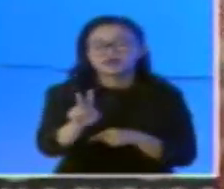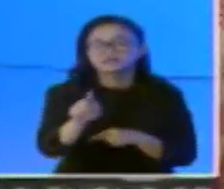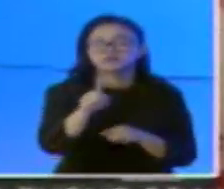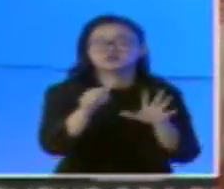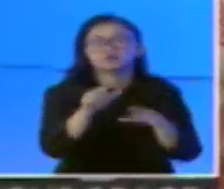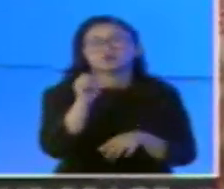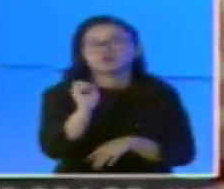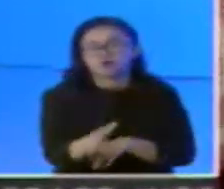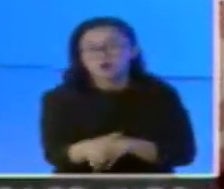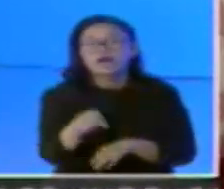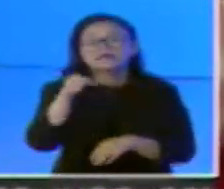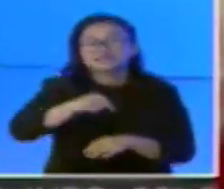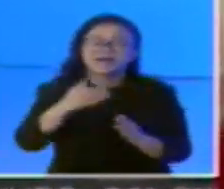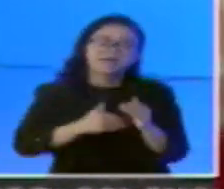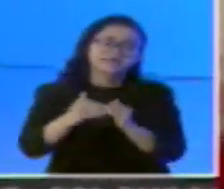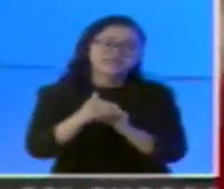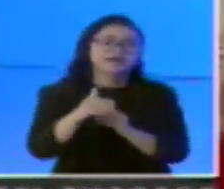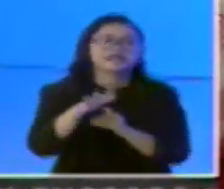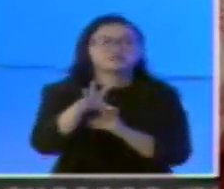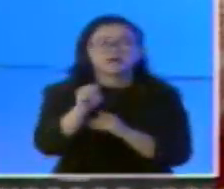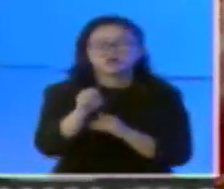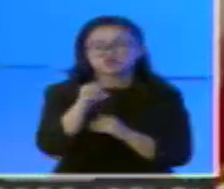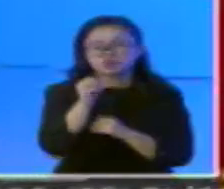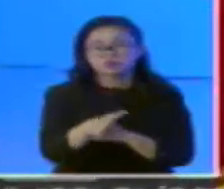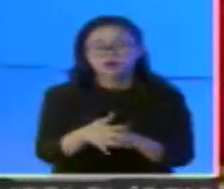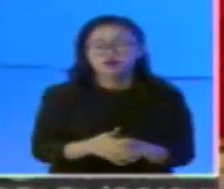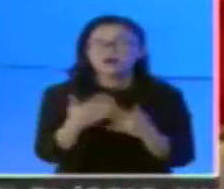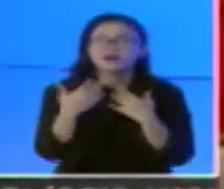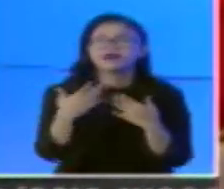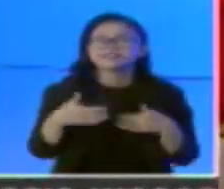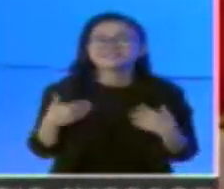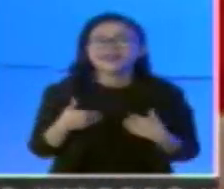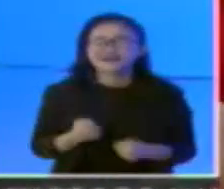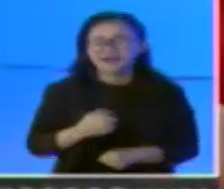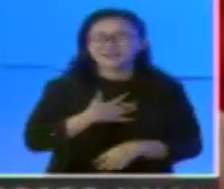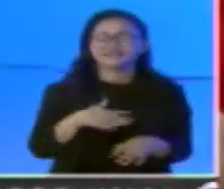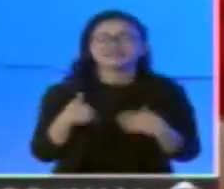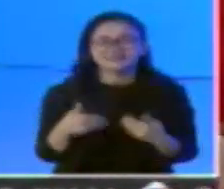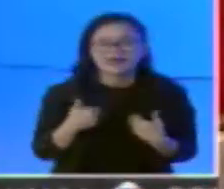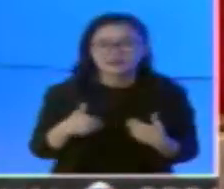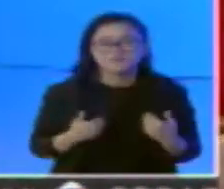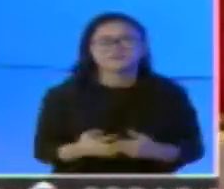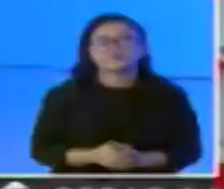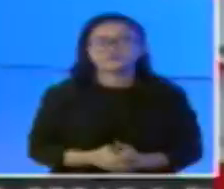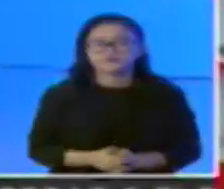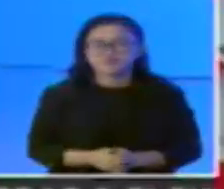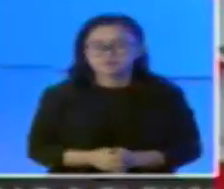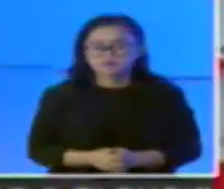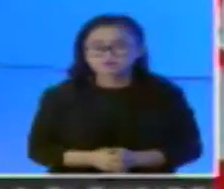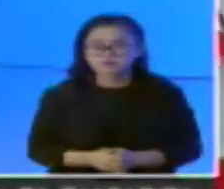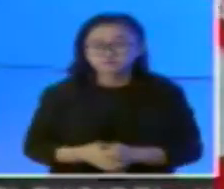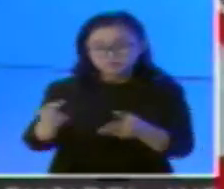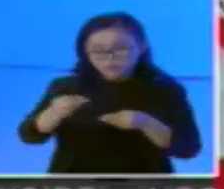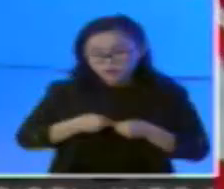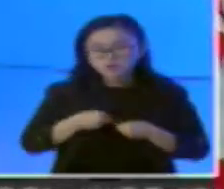160, jadi naik ke 500 atau itu apa? Sangat-sangat kaget lah, kaget juga. Iya, kaget banget. Iya. Bonus bagi